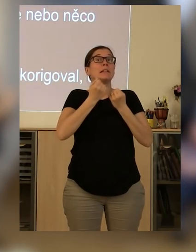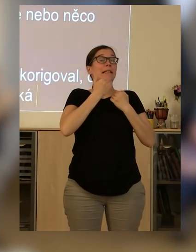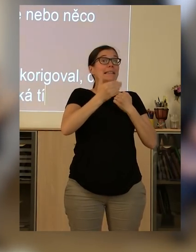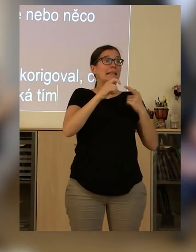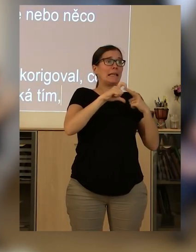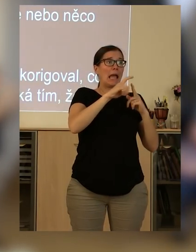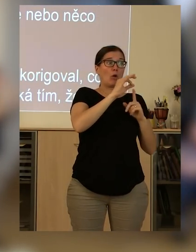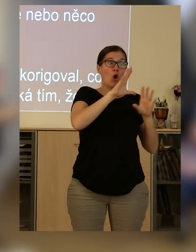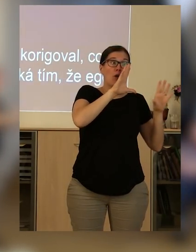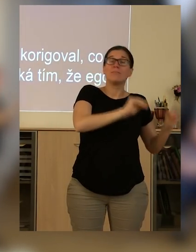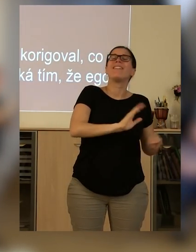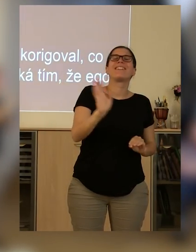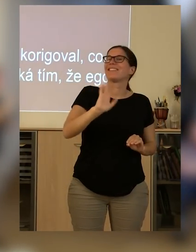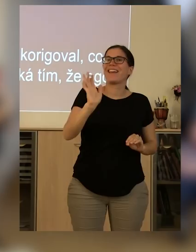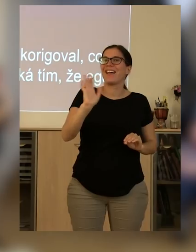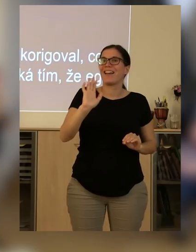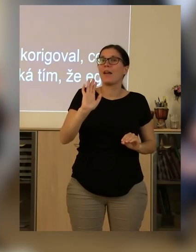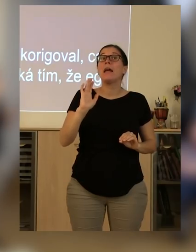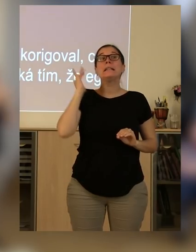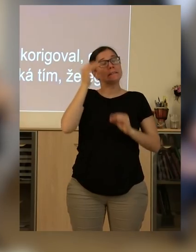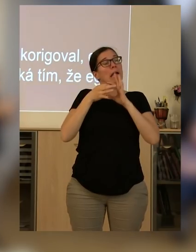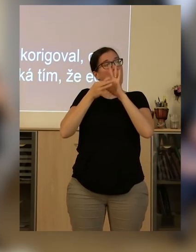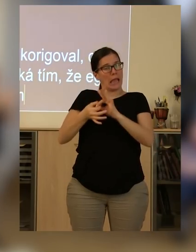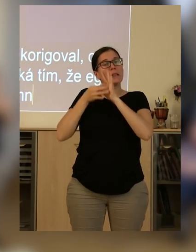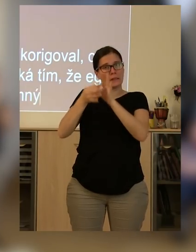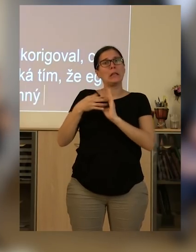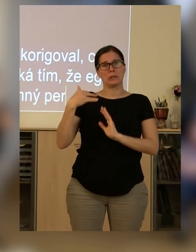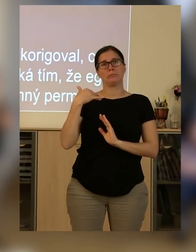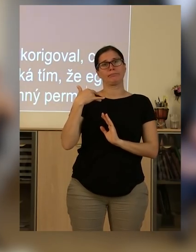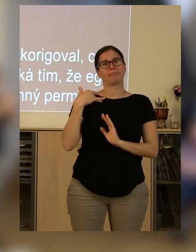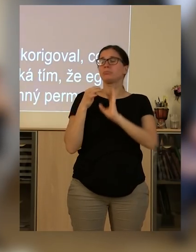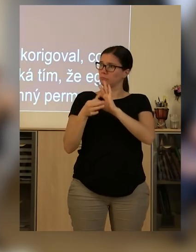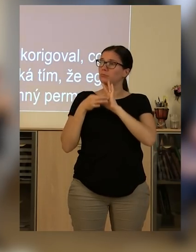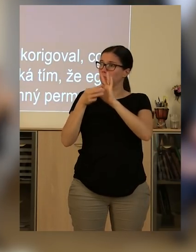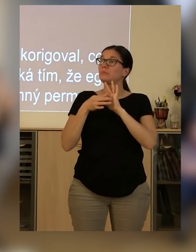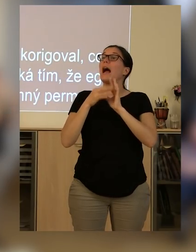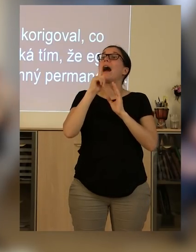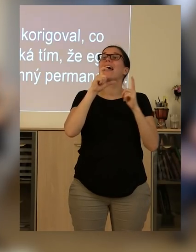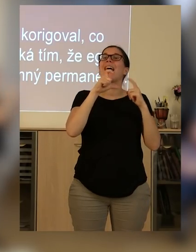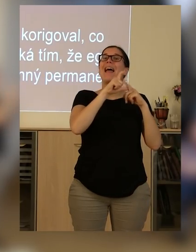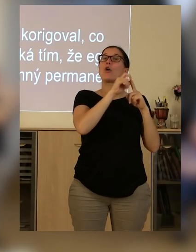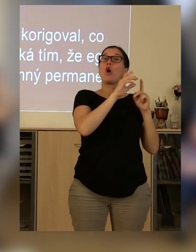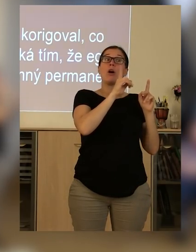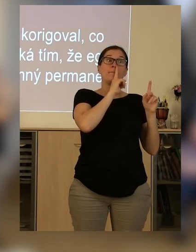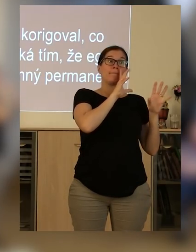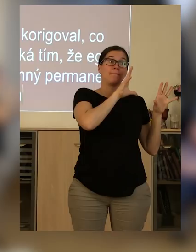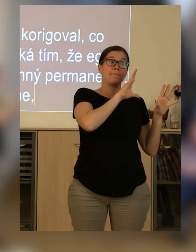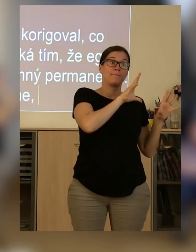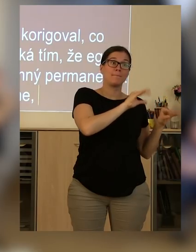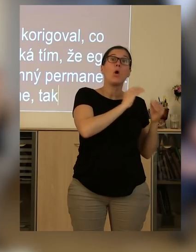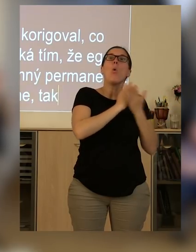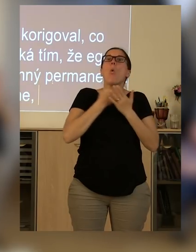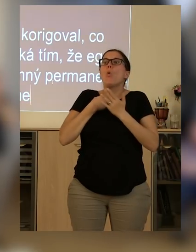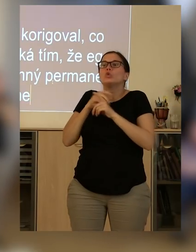je přítomný permanentně. Tím, že ego stichne, tak ten sen konečně